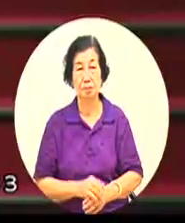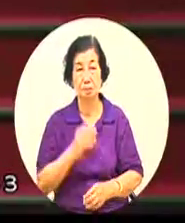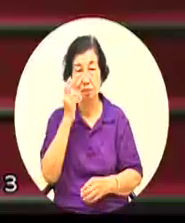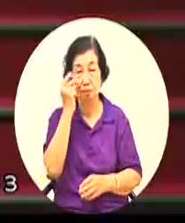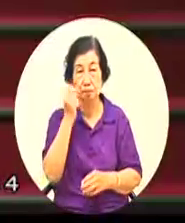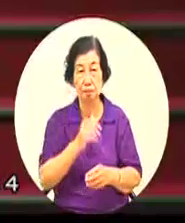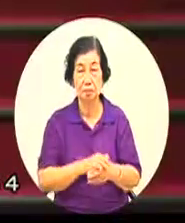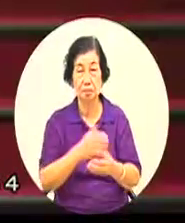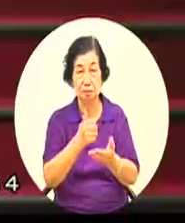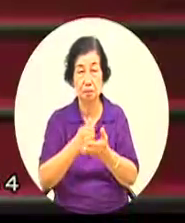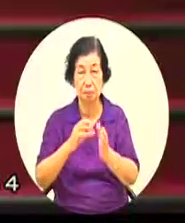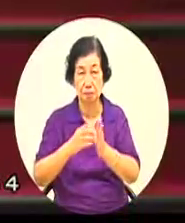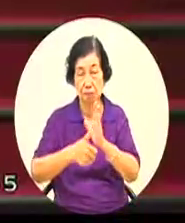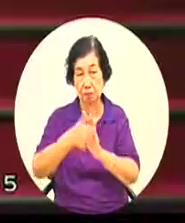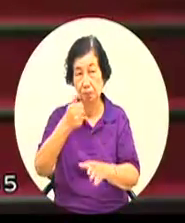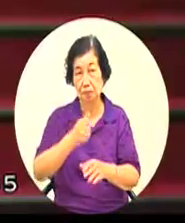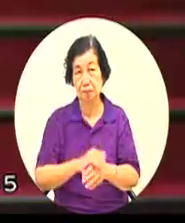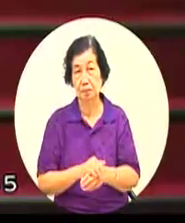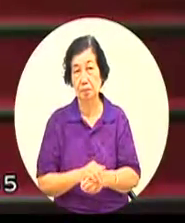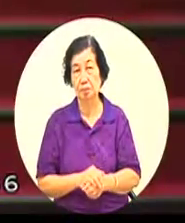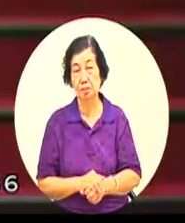们的局长哈，教育局局长